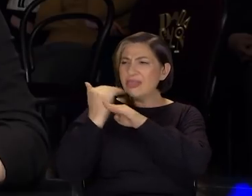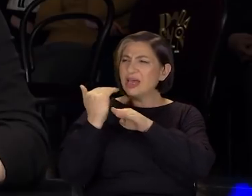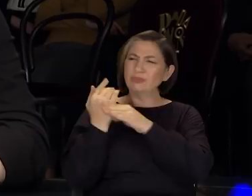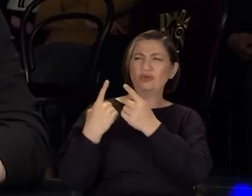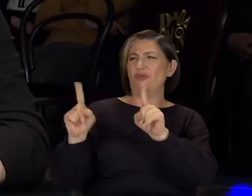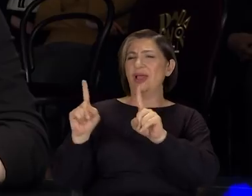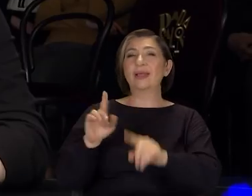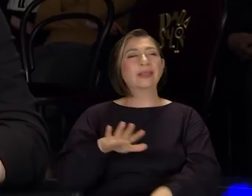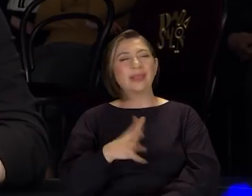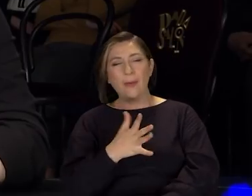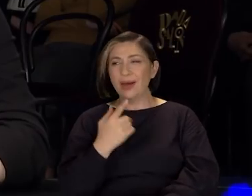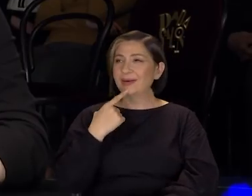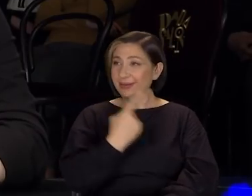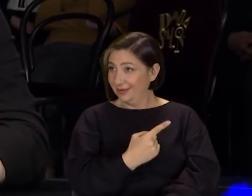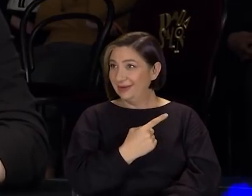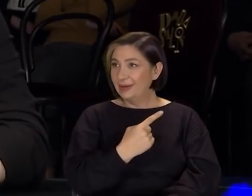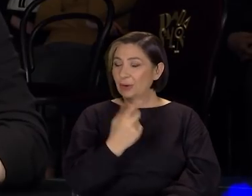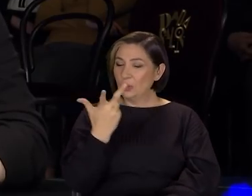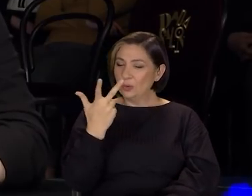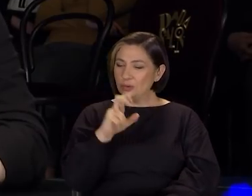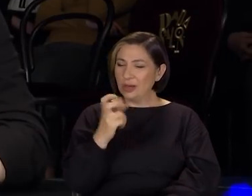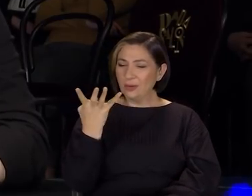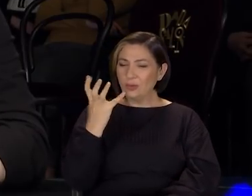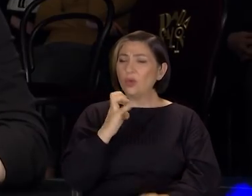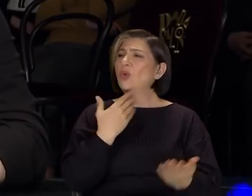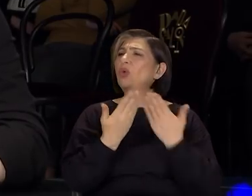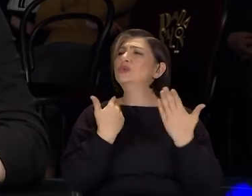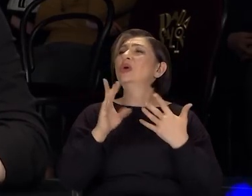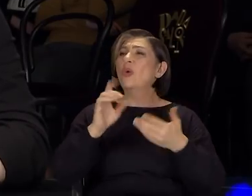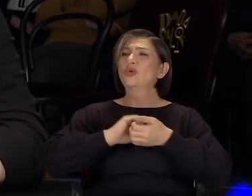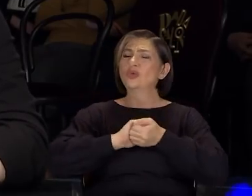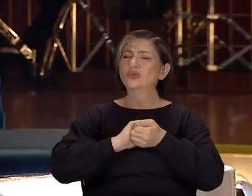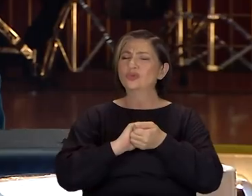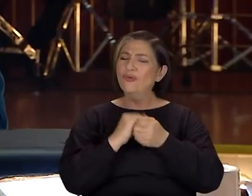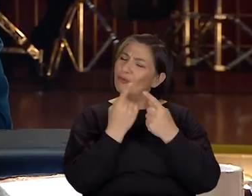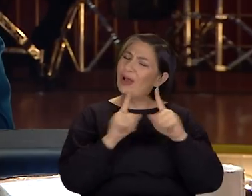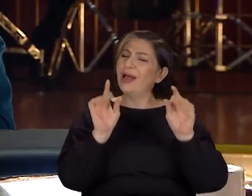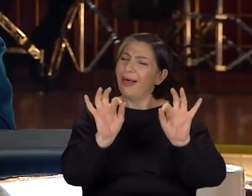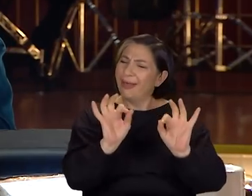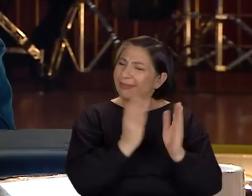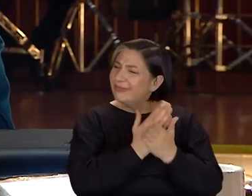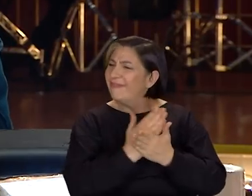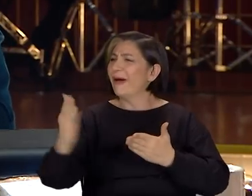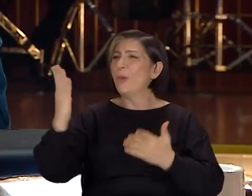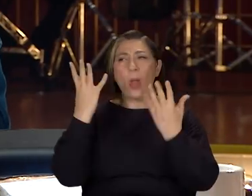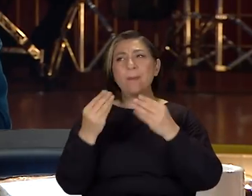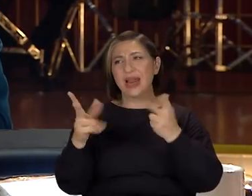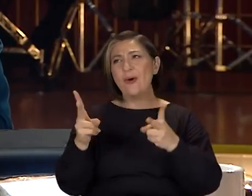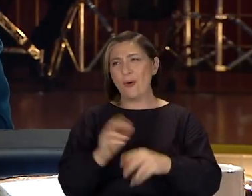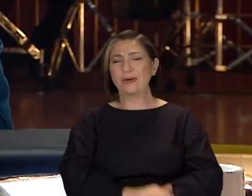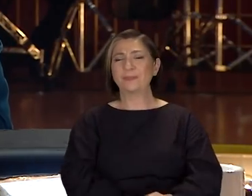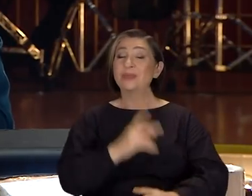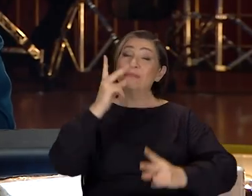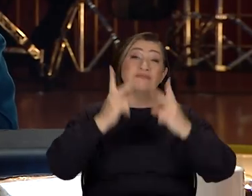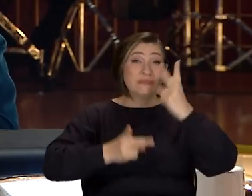şey. Ne haber dediğin anda 3 ay, 4 ayda konuşmasan o dostluk bravo farklı. Kaldığımız yerden başlayabiliyoruz. Aynen. Bazı